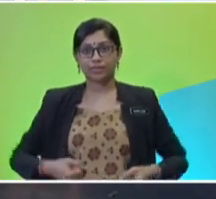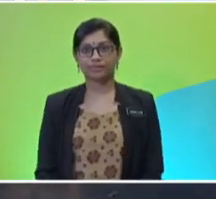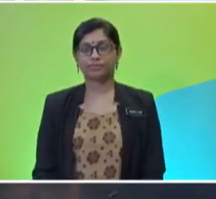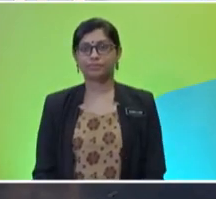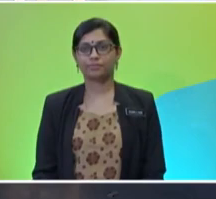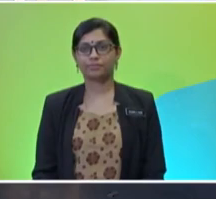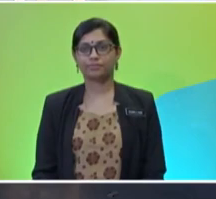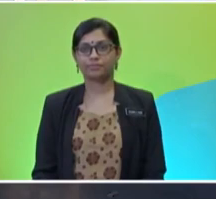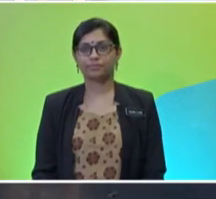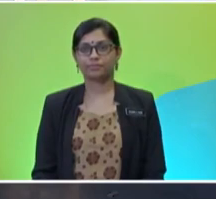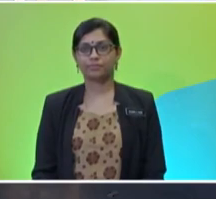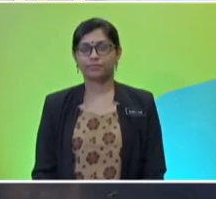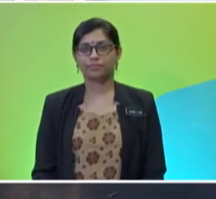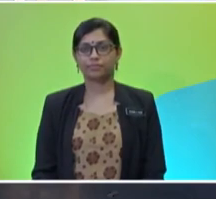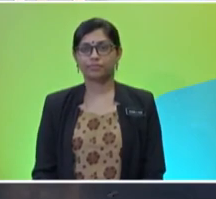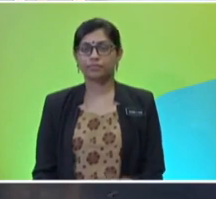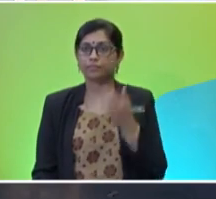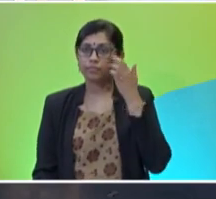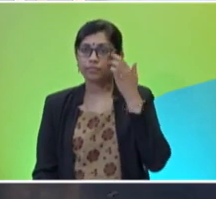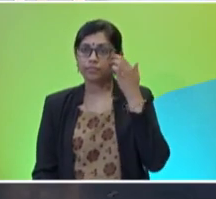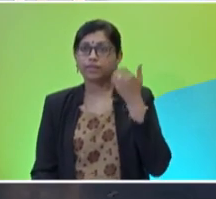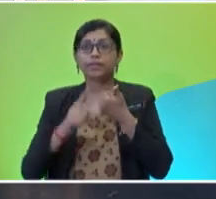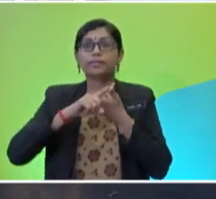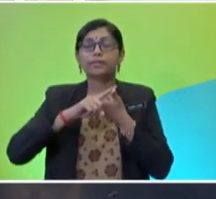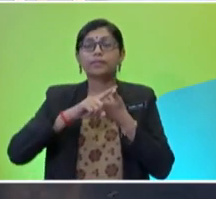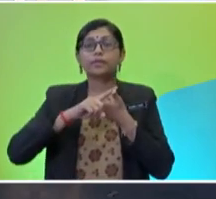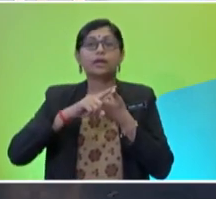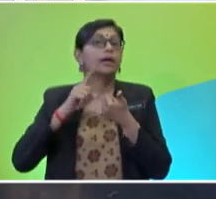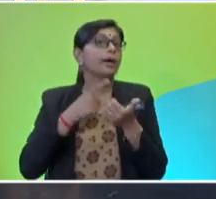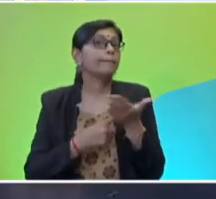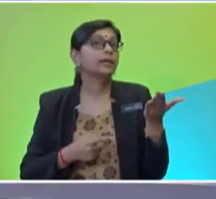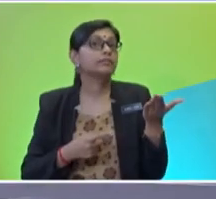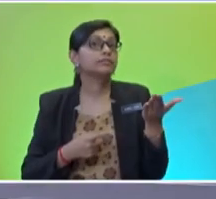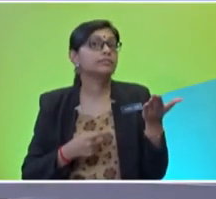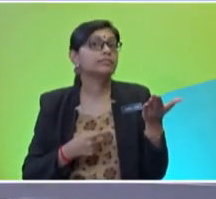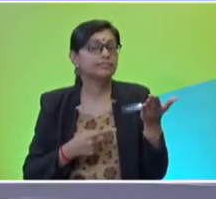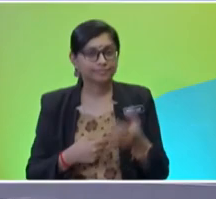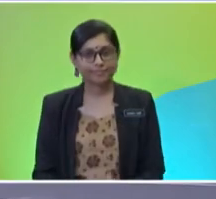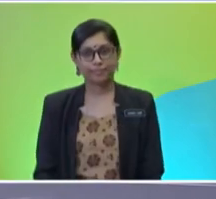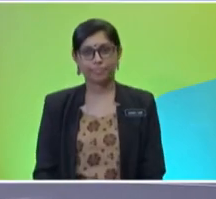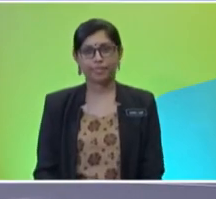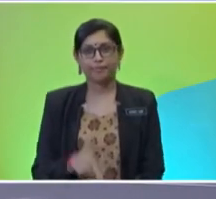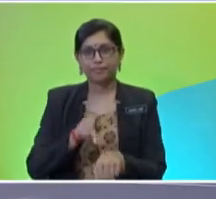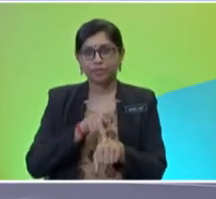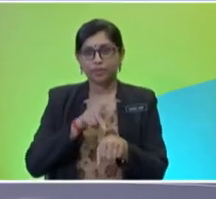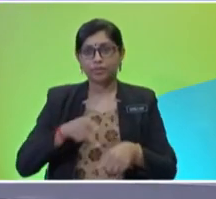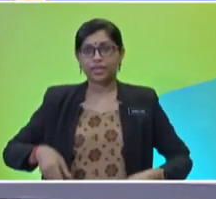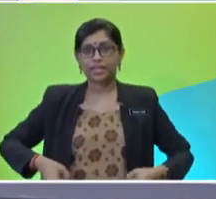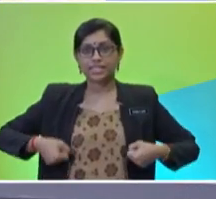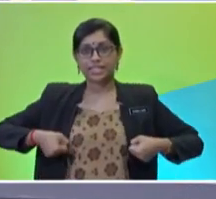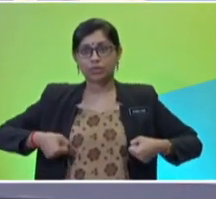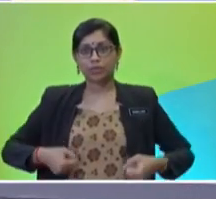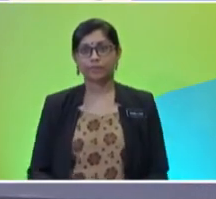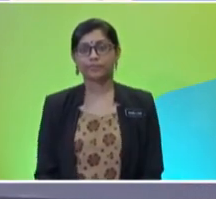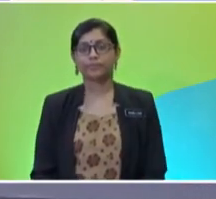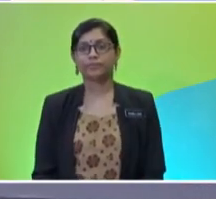Boleh cikgu. Langkah pertama, kita tengok tadi apa dia langkah pertama. Mula-mula sarungkan seluar sukan tu cikgu.